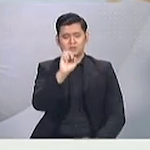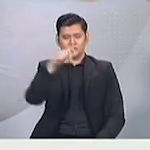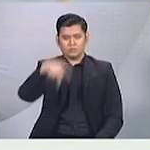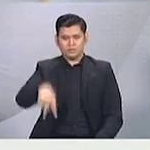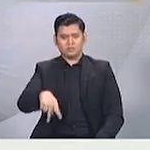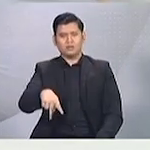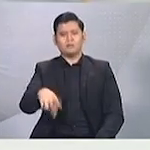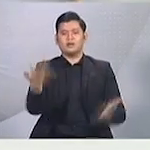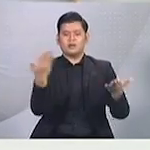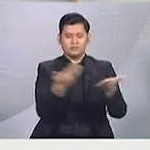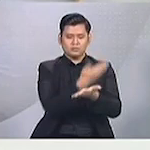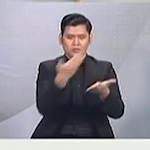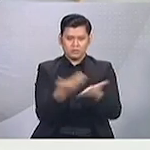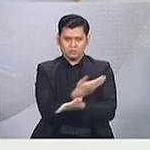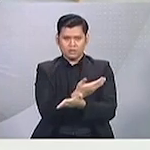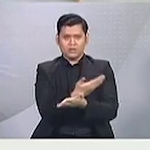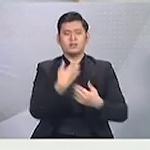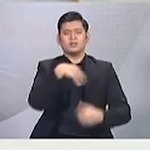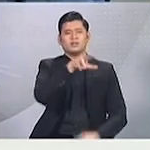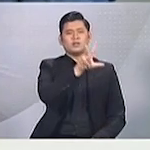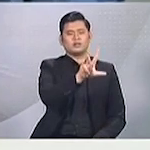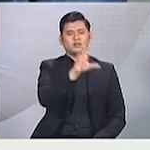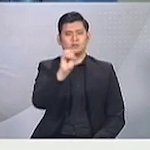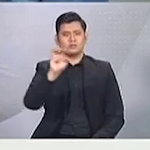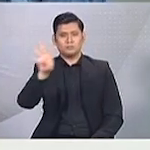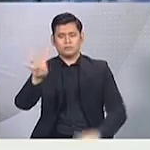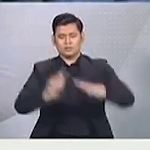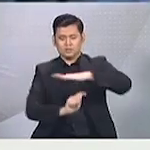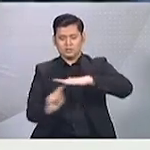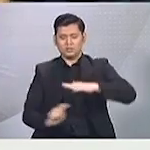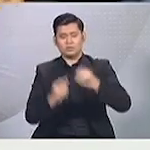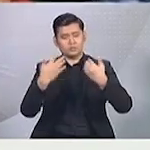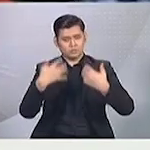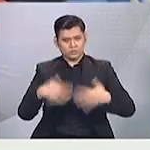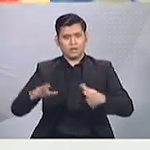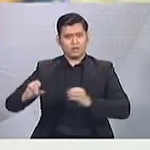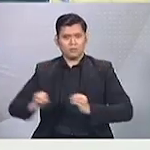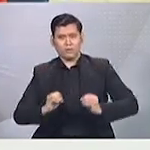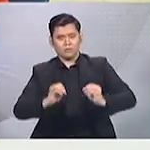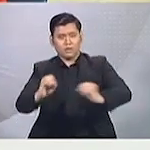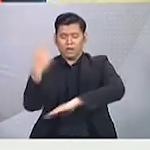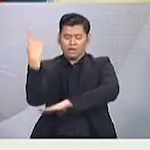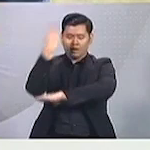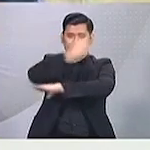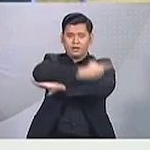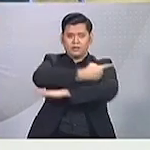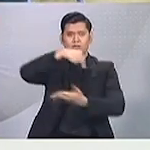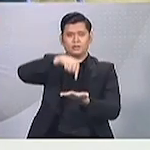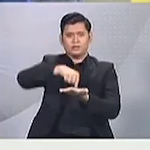lagi, hanya 304 taska saja yang telah pun beroperasi. Hari ini kita telah